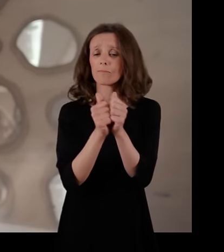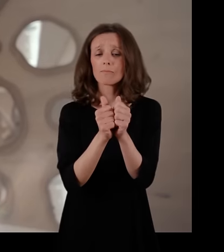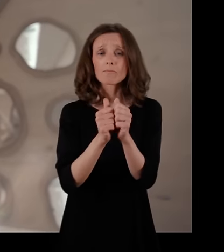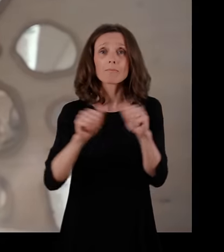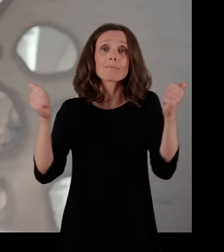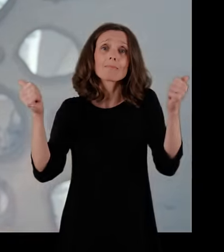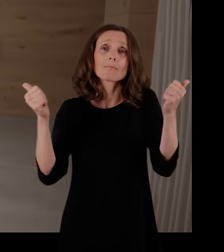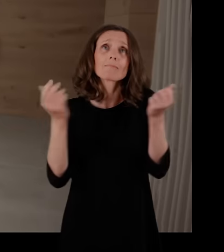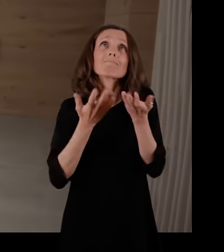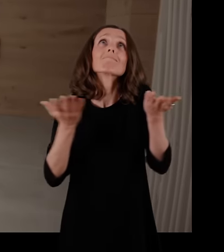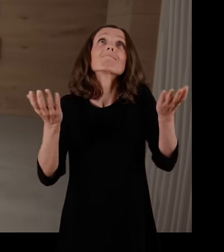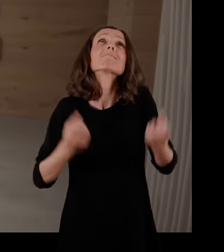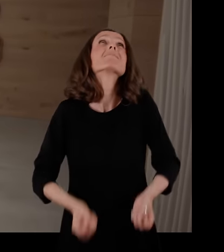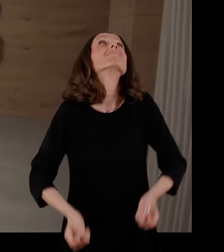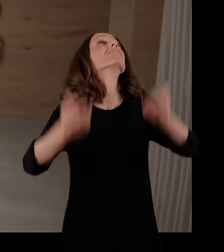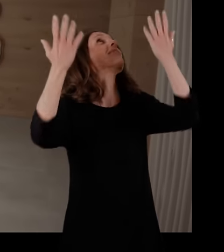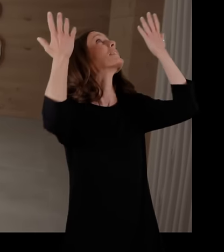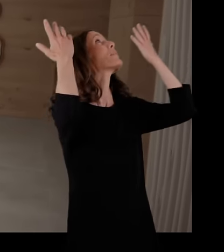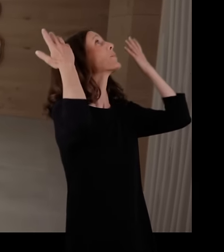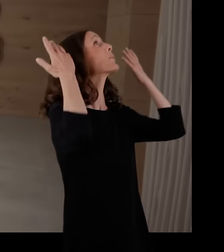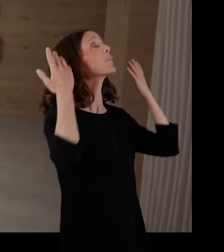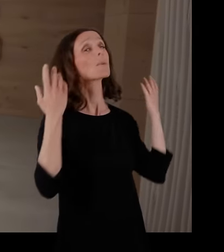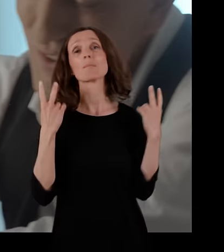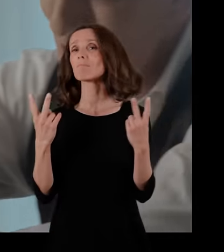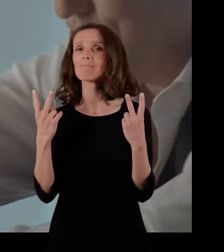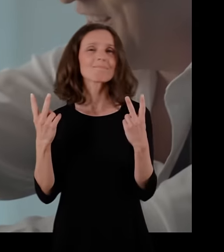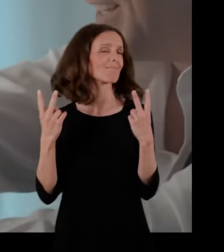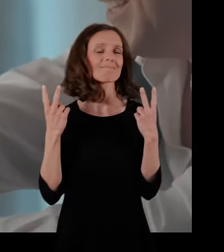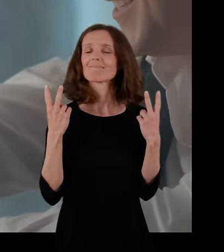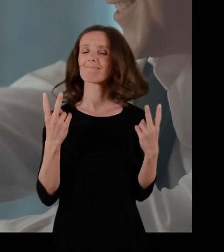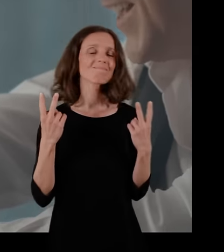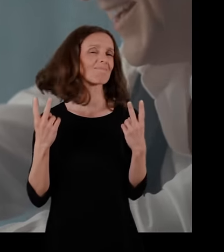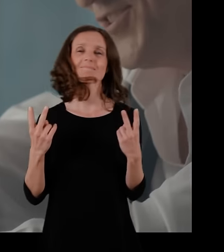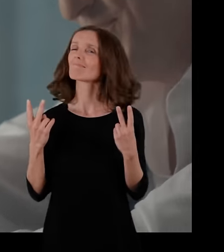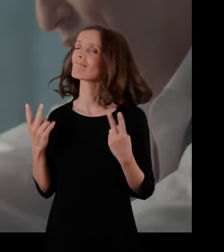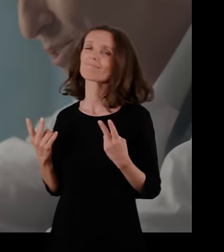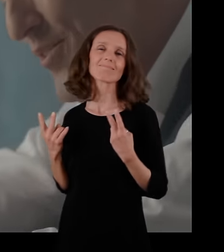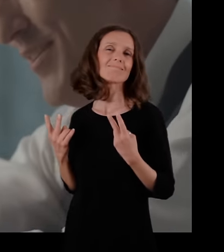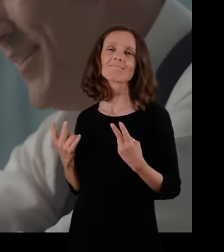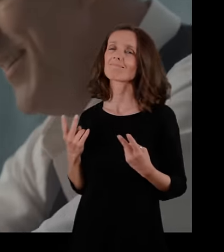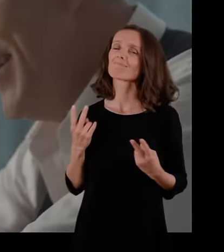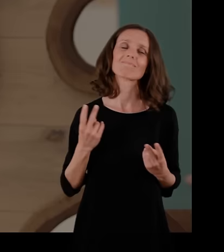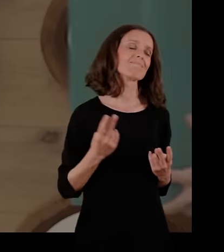Kada dođu i kad odu, ko kad pustiš sve niz vodu, ništa nije značilo.